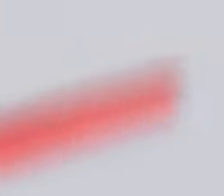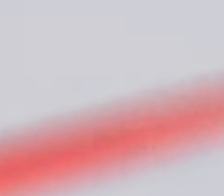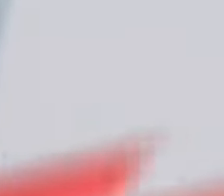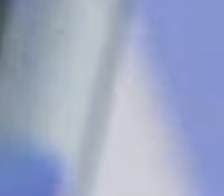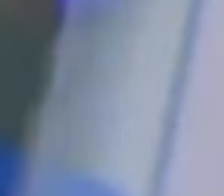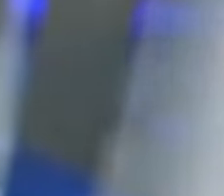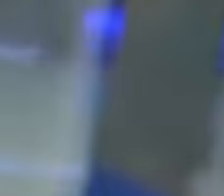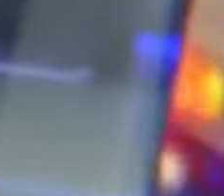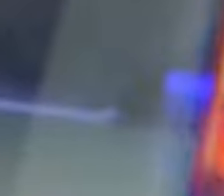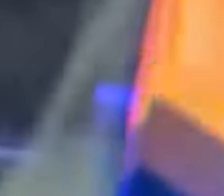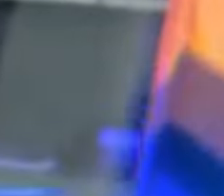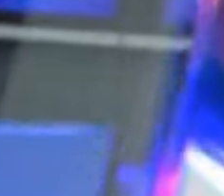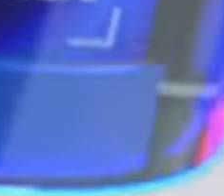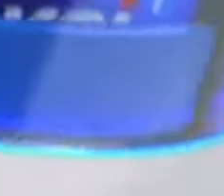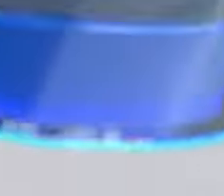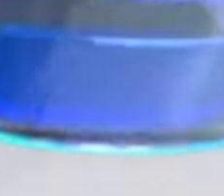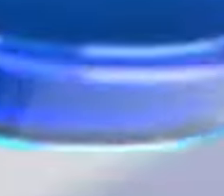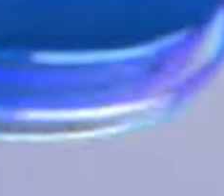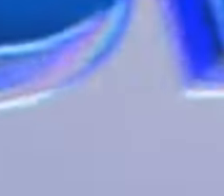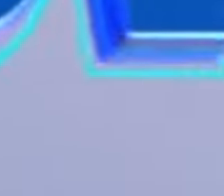sama-sama tayong magiging sasaki.